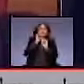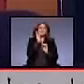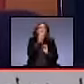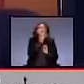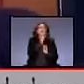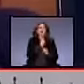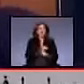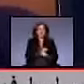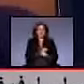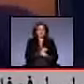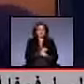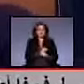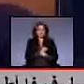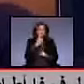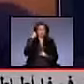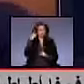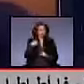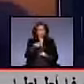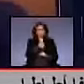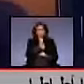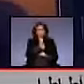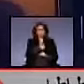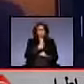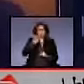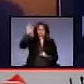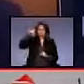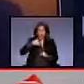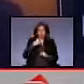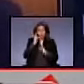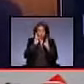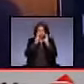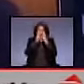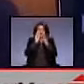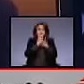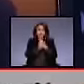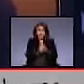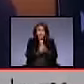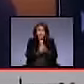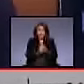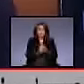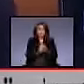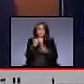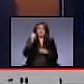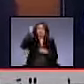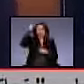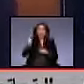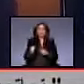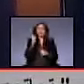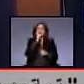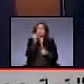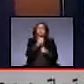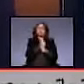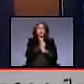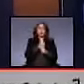المستشفى بيفاجئ ان اول حاله جايه له صديق عمره متهم في جريمة قتل لمراته،